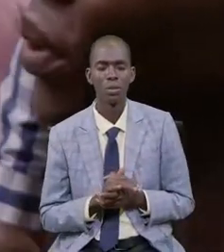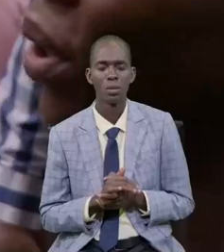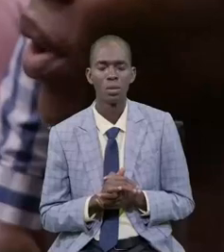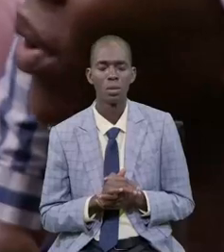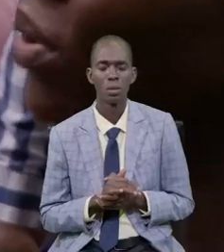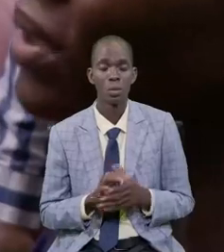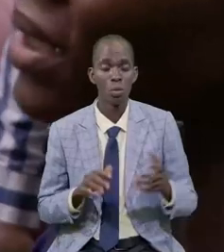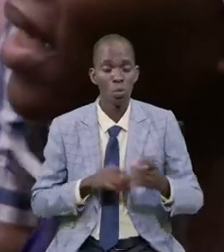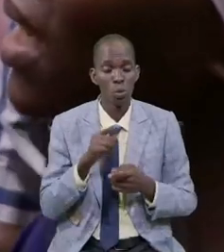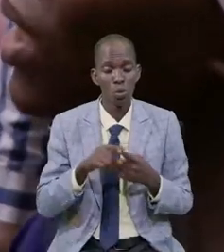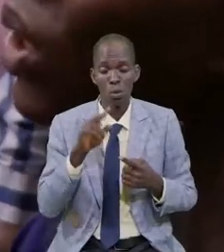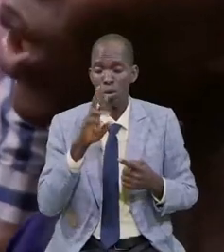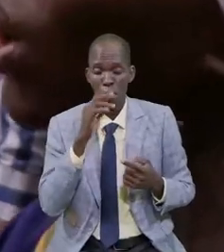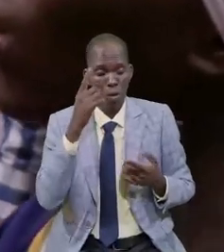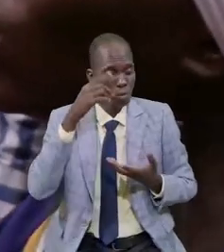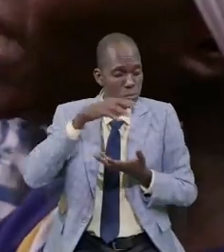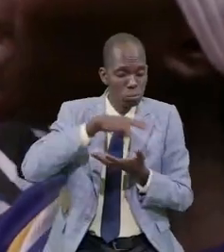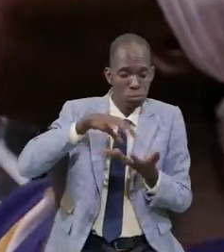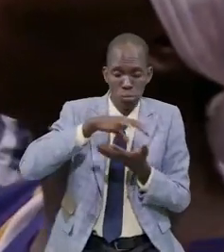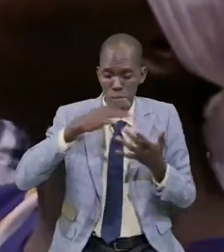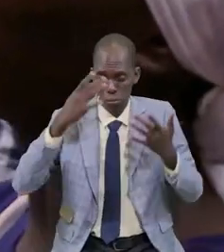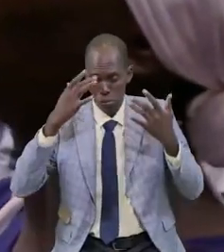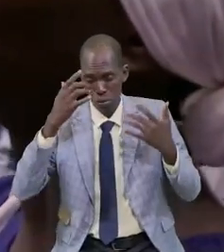Calmez-vous, calmez-vous.